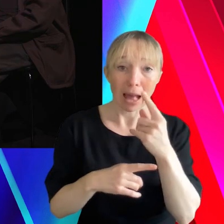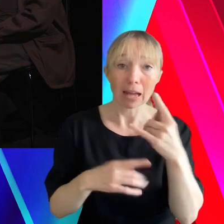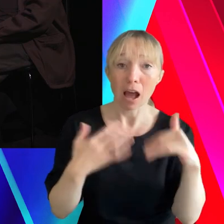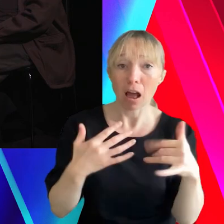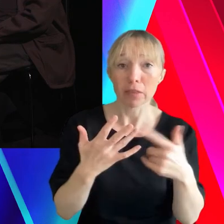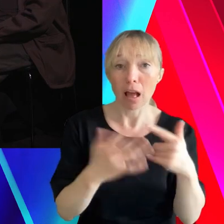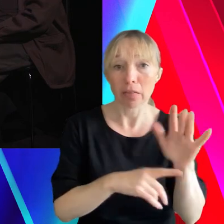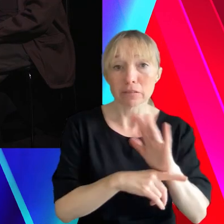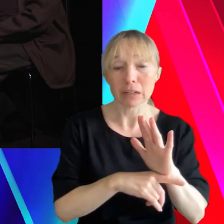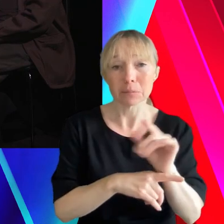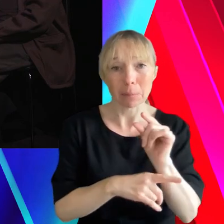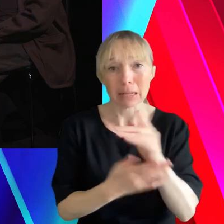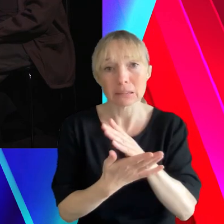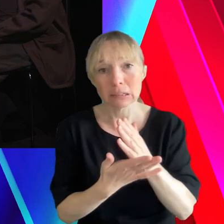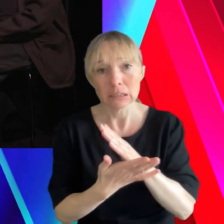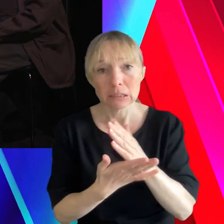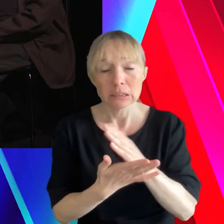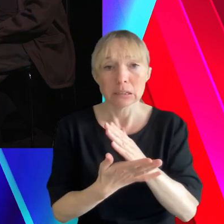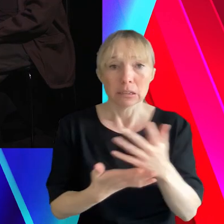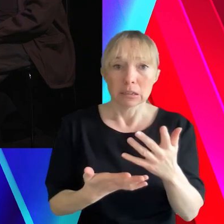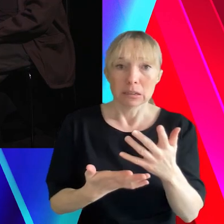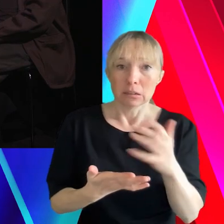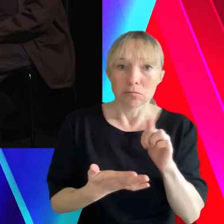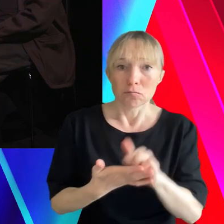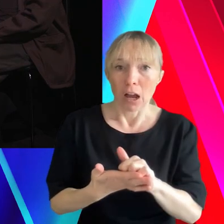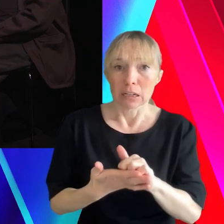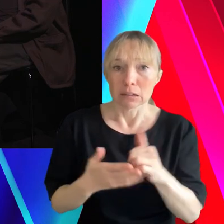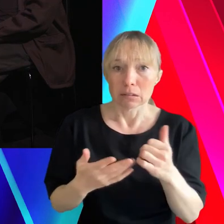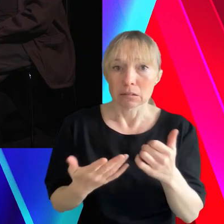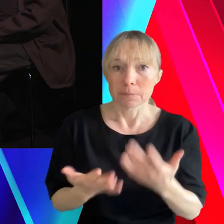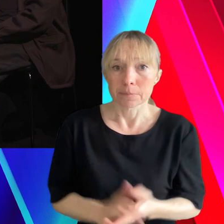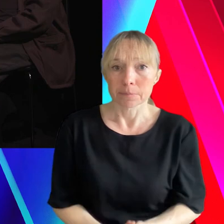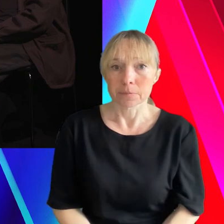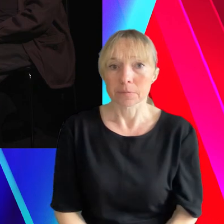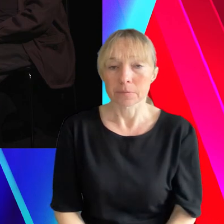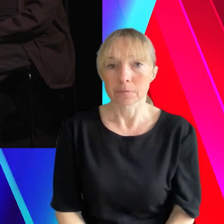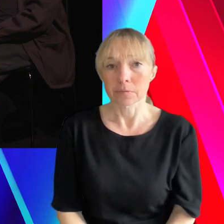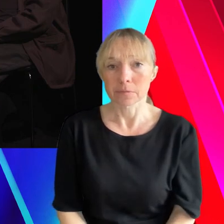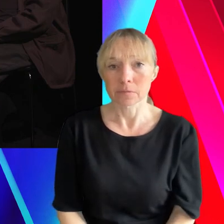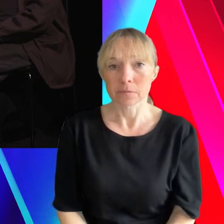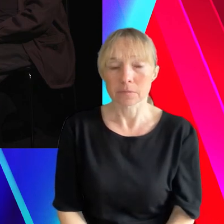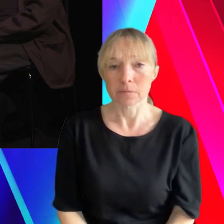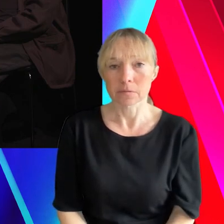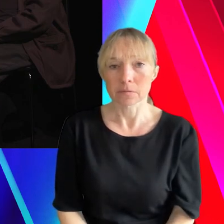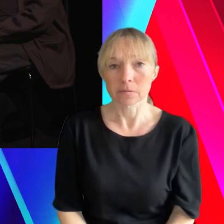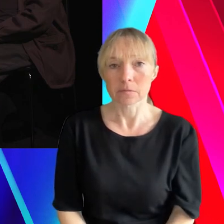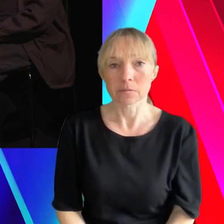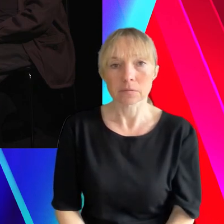a kind of dilemma actually. ترجیح میدادم که در واقع اون اتفاقا نمی افتاد و فیلم مسیر خودش رو میرفت، ولی اتفاق افتاد و